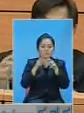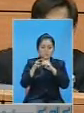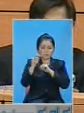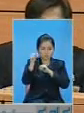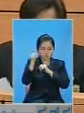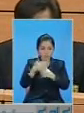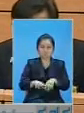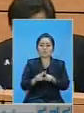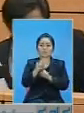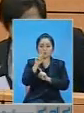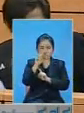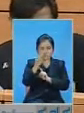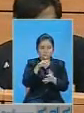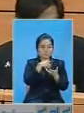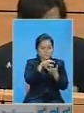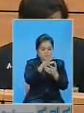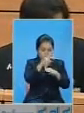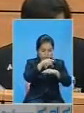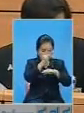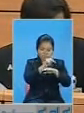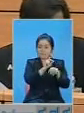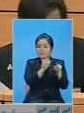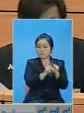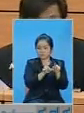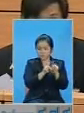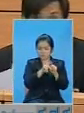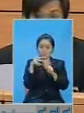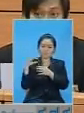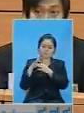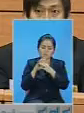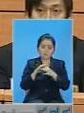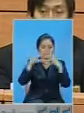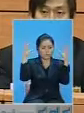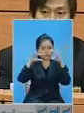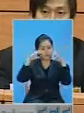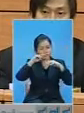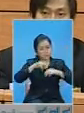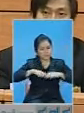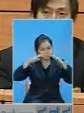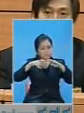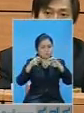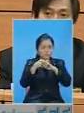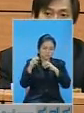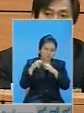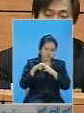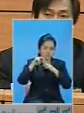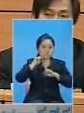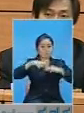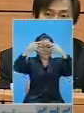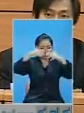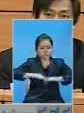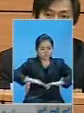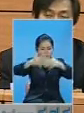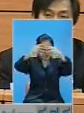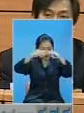ที่กราบเรียนท่านประธานก็คือเหตุภัยพิบัติในเรื่องอื่นไม่ว่าจะเป็นในเรื่องของอุทกภัยปัญหาสึนามิซึ่งอาจจะเกิดผล